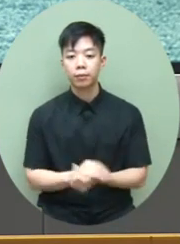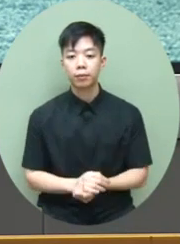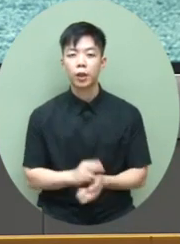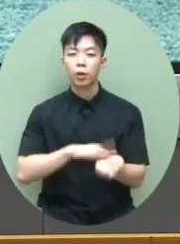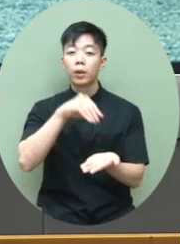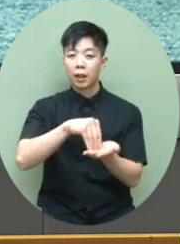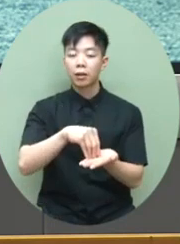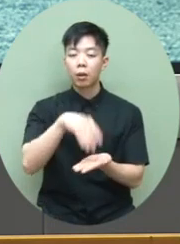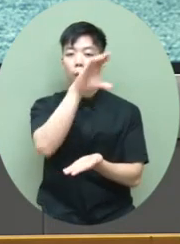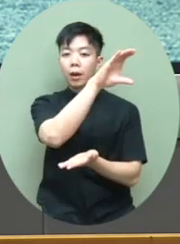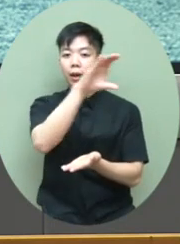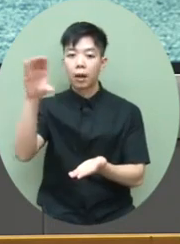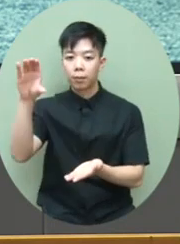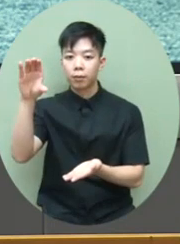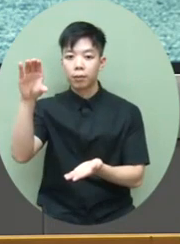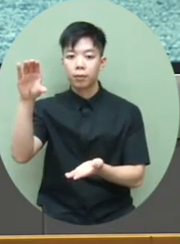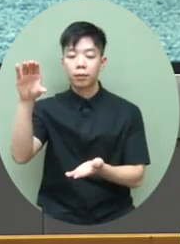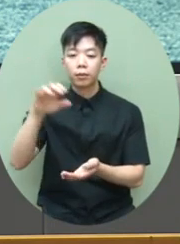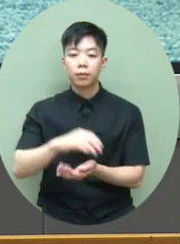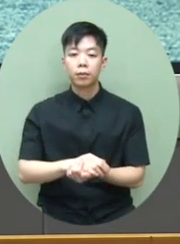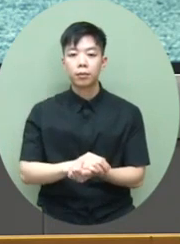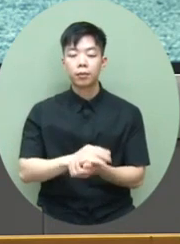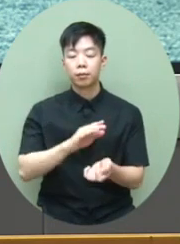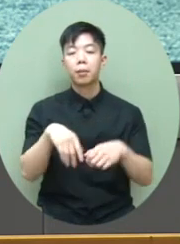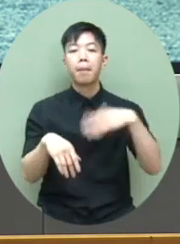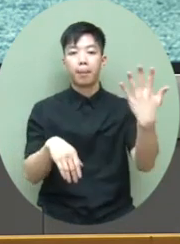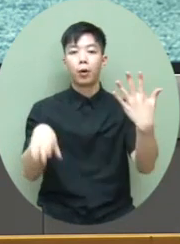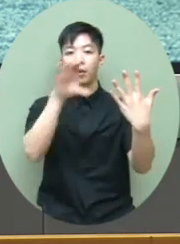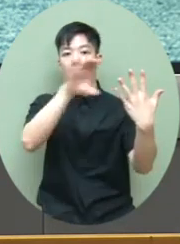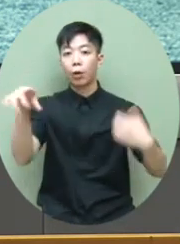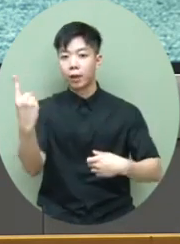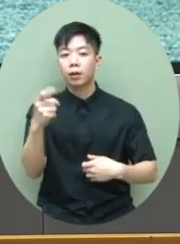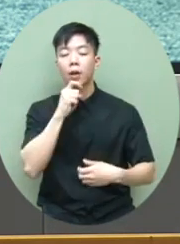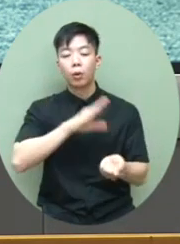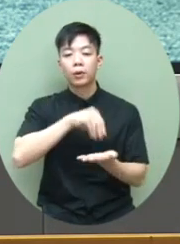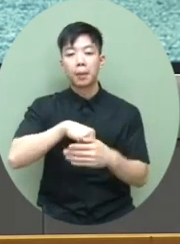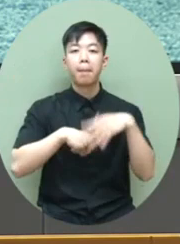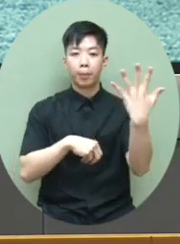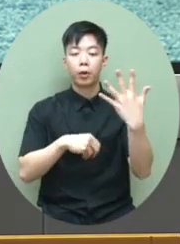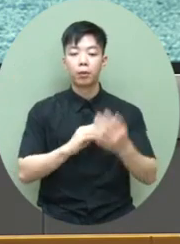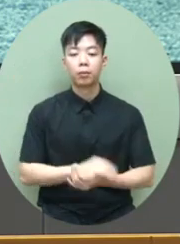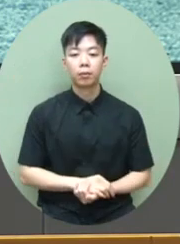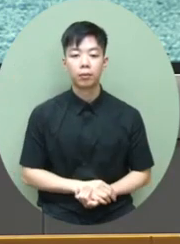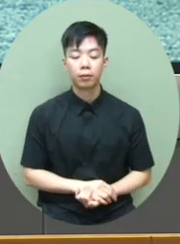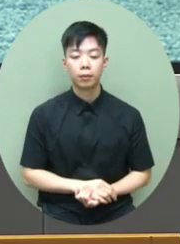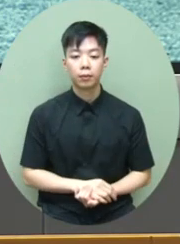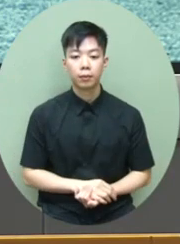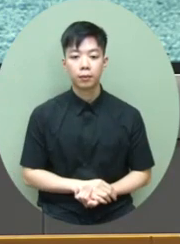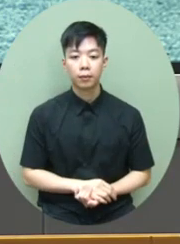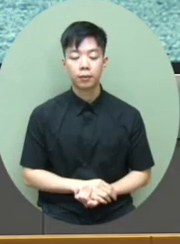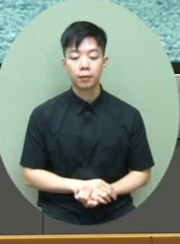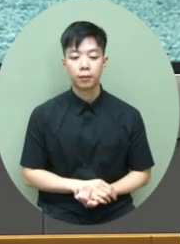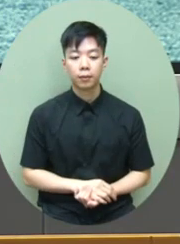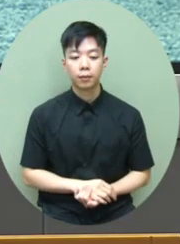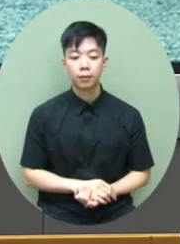層樓的呢就有五個個案是受感染啦。咁另外那幾個